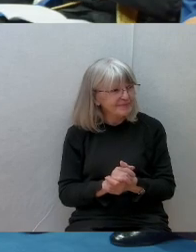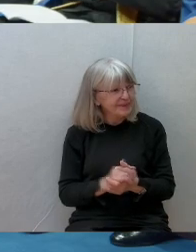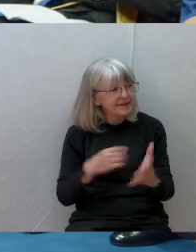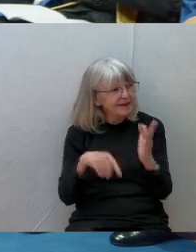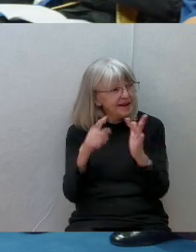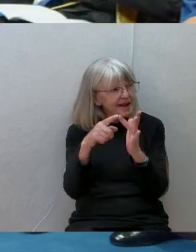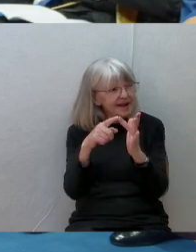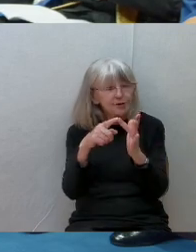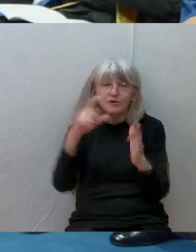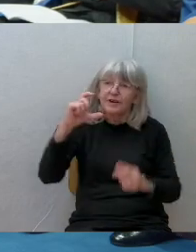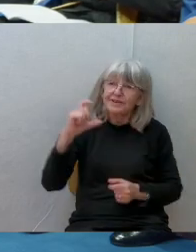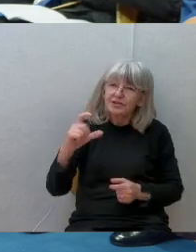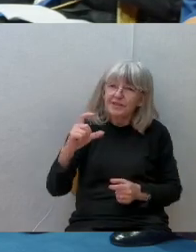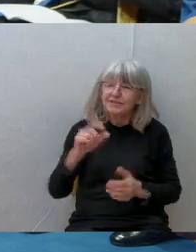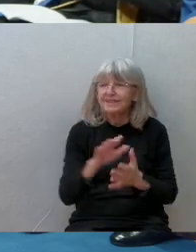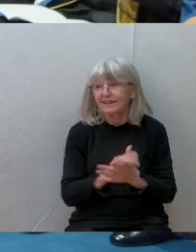Inusha Chandrasena.